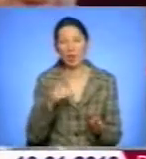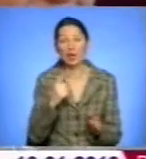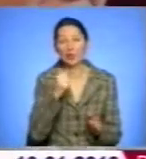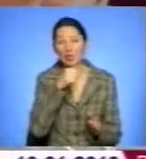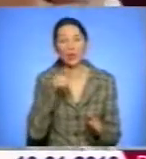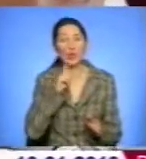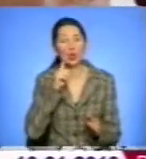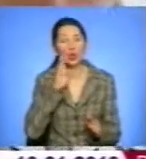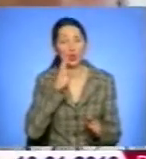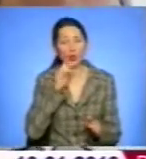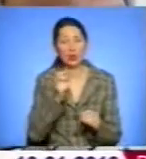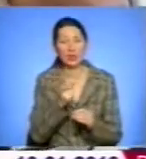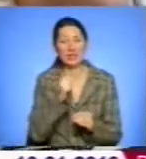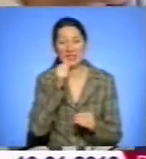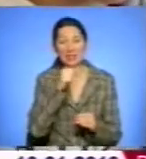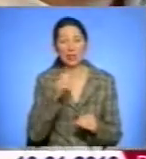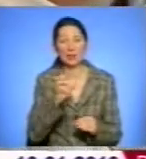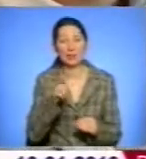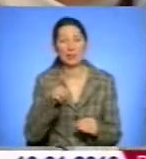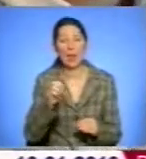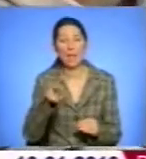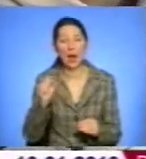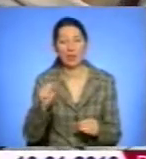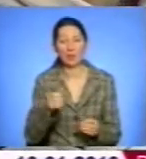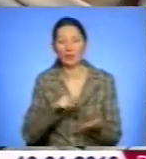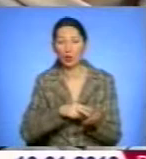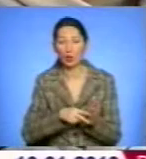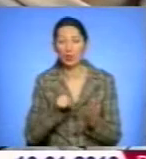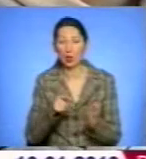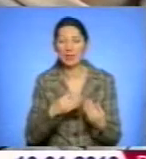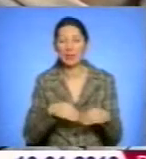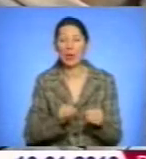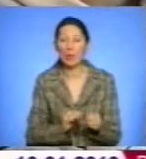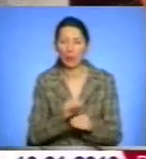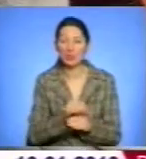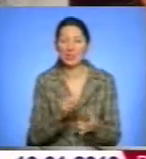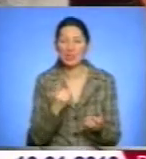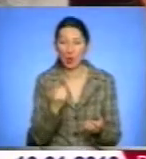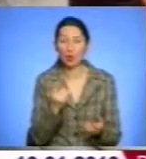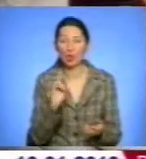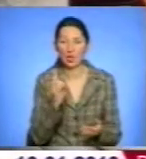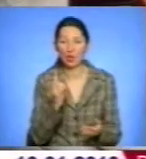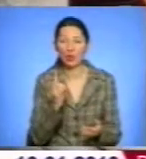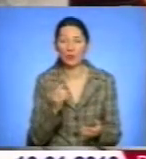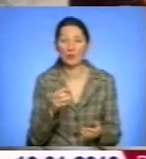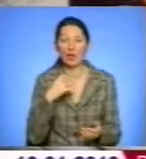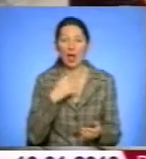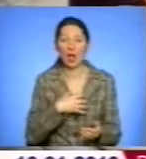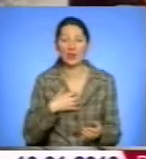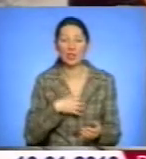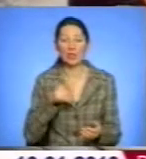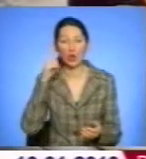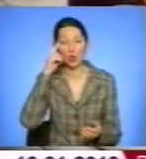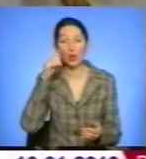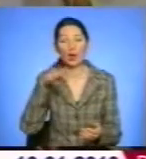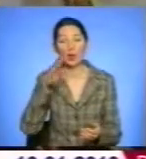та 13-річного Степана. Планує, що їхня сім'я поповниться ще одним малюком. Важлива думка Михайла, Андріана і